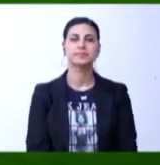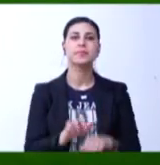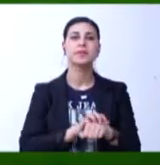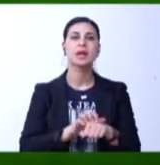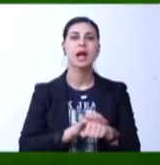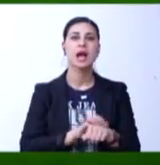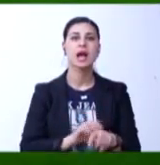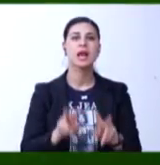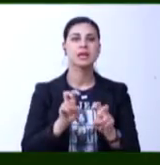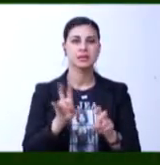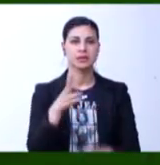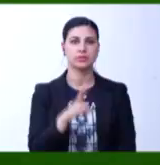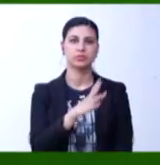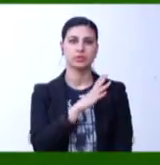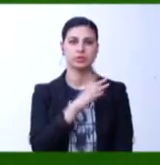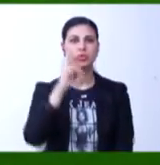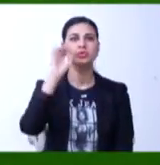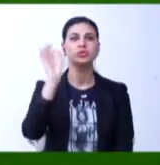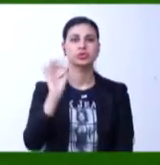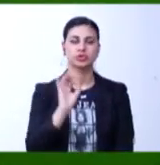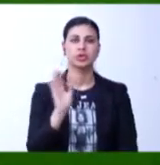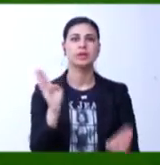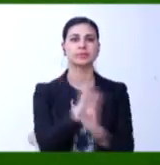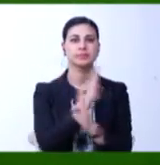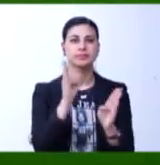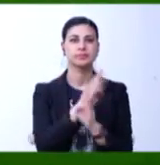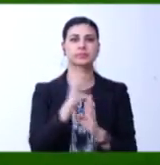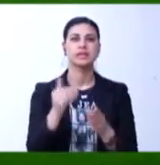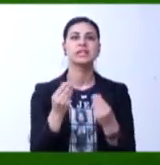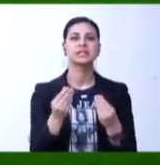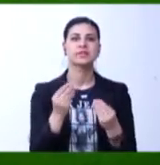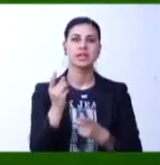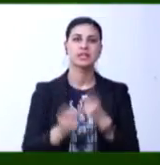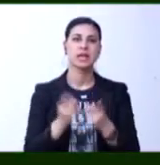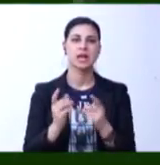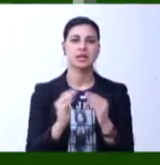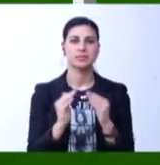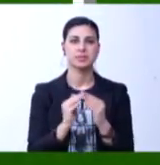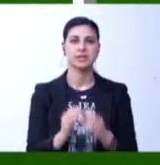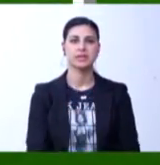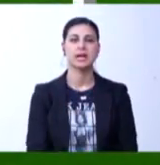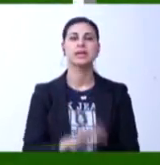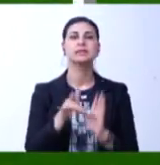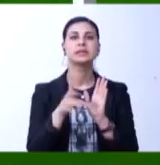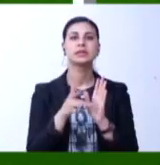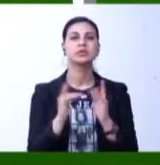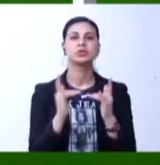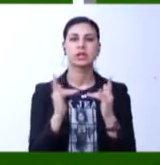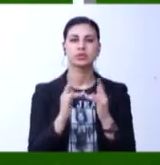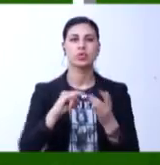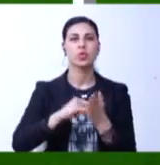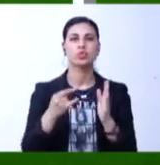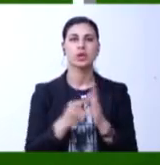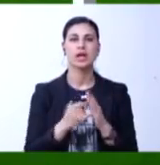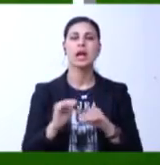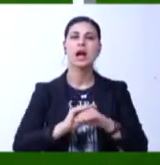ალერგიის თავიდან ასაცილებლად ხშირად გაანიავეთ და სველი წესით დაალაგეთ ბინა. საწოლი ოთახიდან გაიტანით